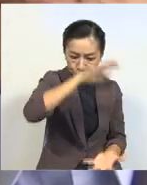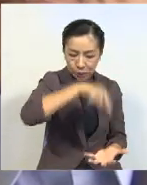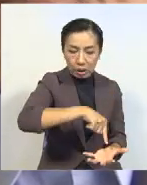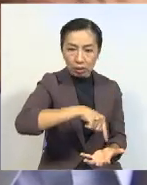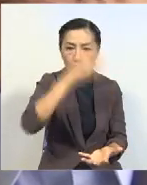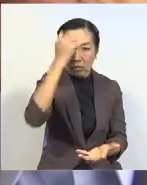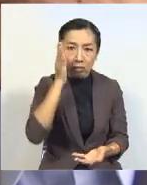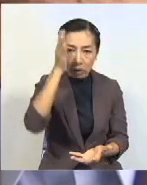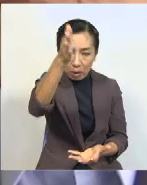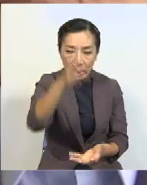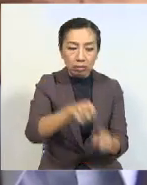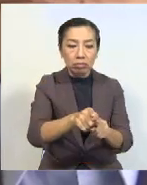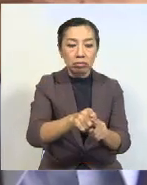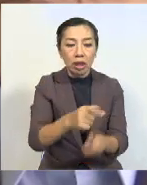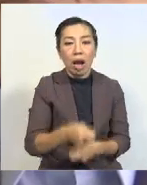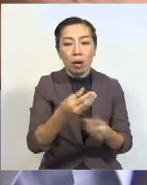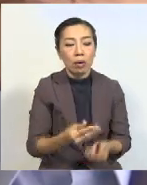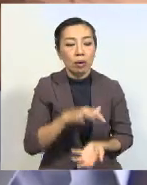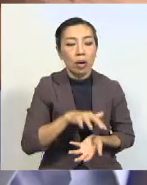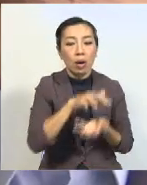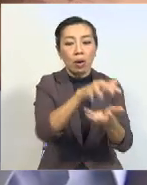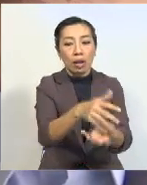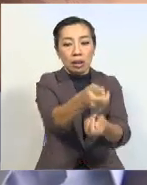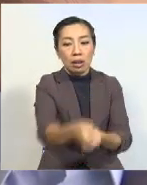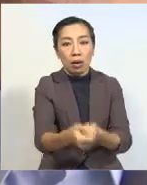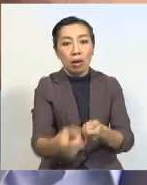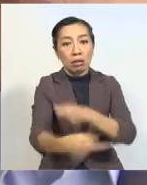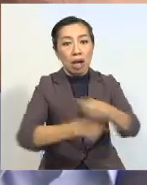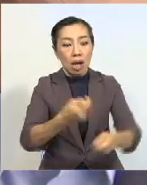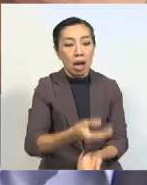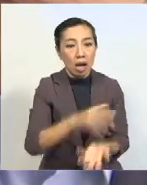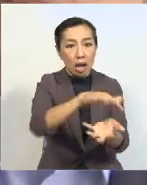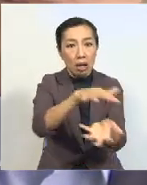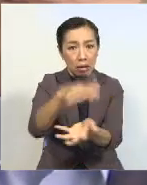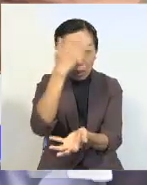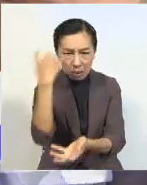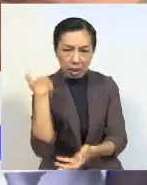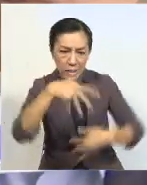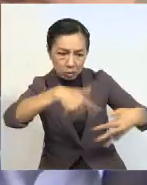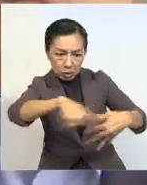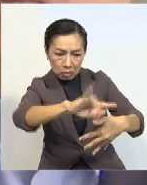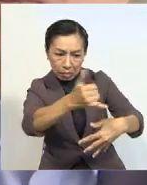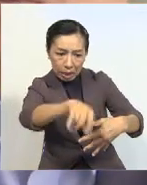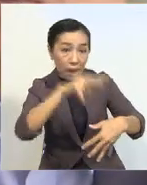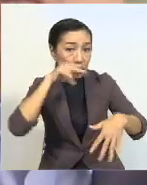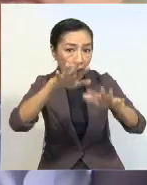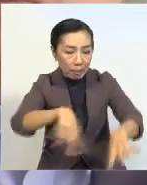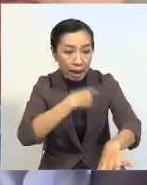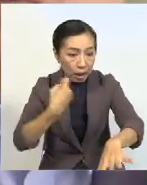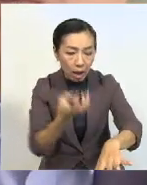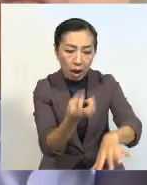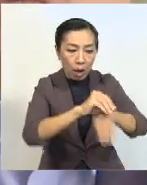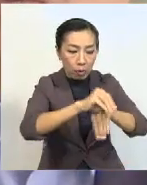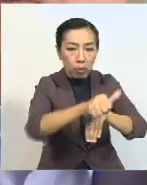ปสนับสนุนให้พ่อแม่พี่น้องได้ปลูกบางส่วนเนี่ยจะสามารถปลูกได้หลังน้ำลดนะครับถ้าพื้นที่ที่มี